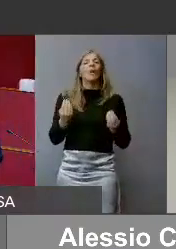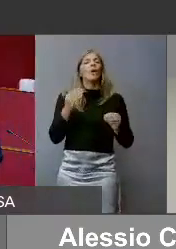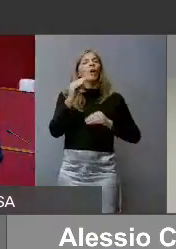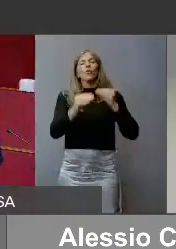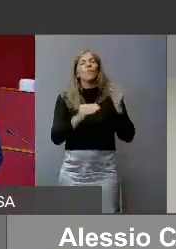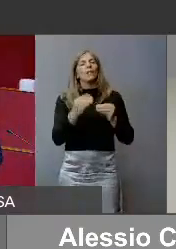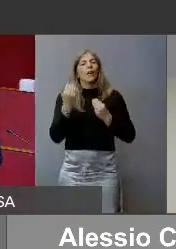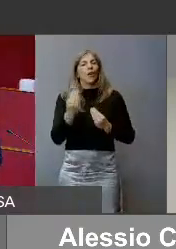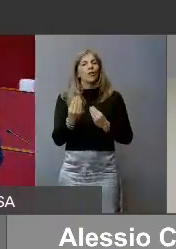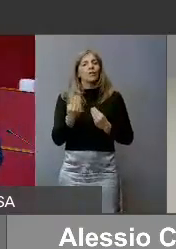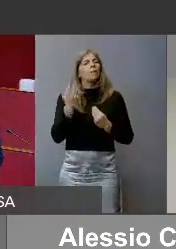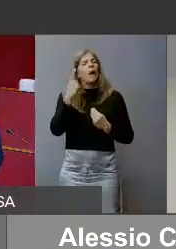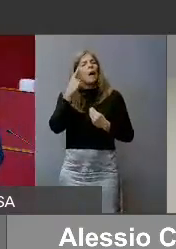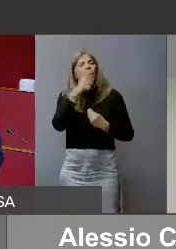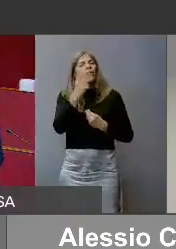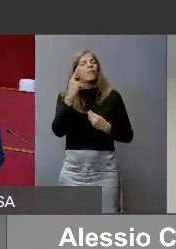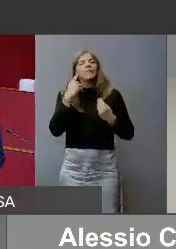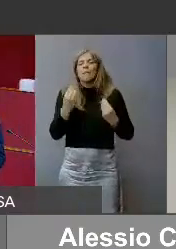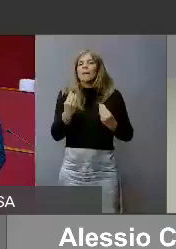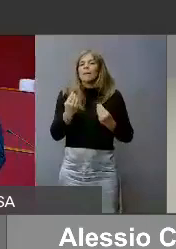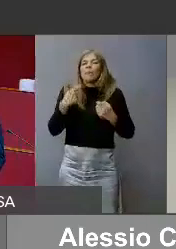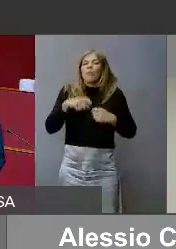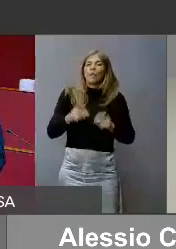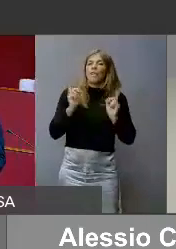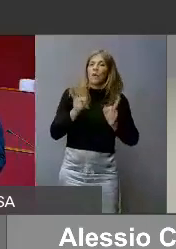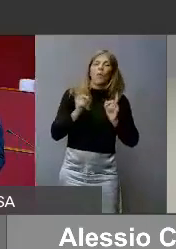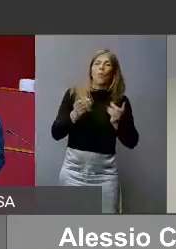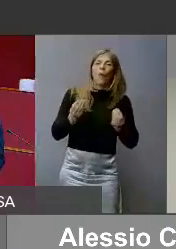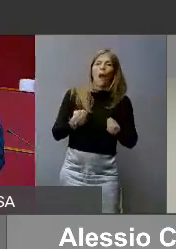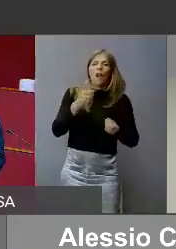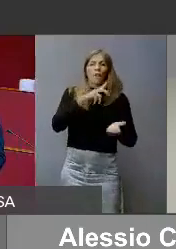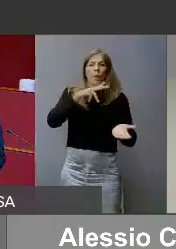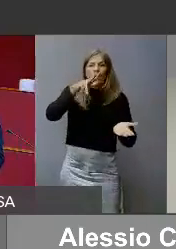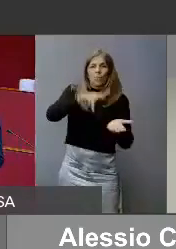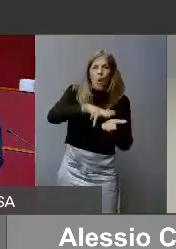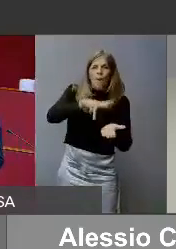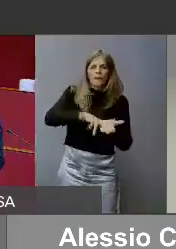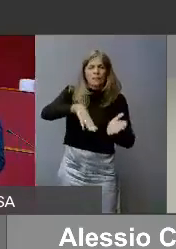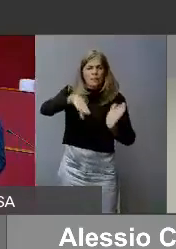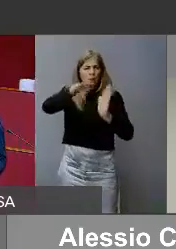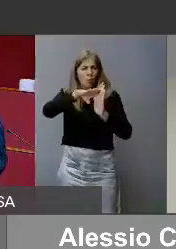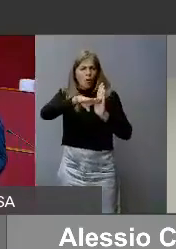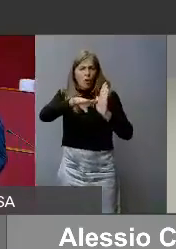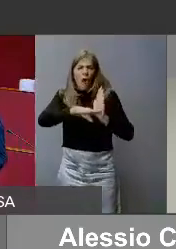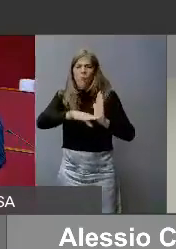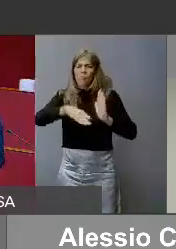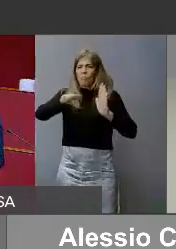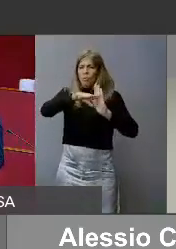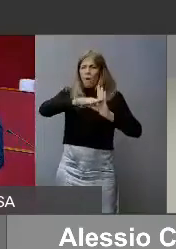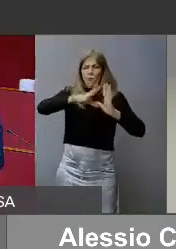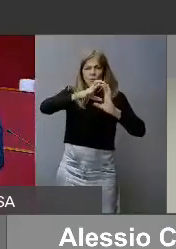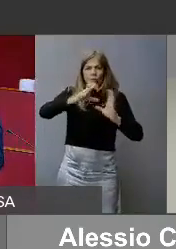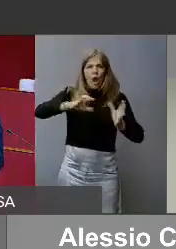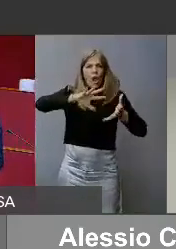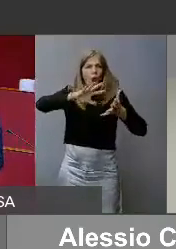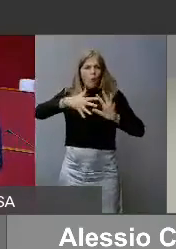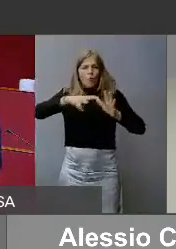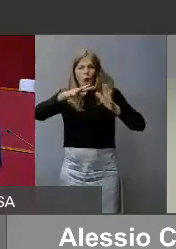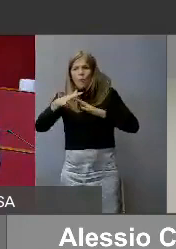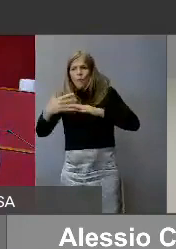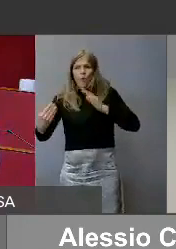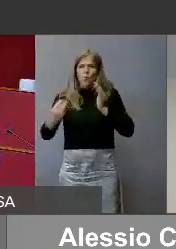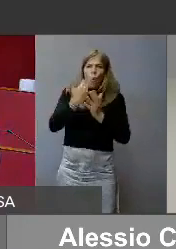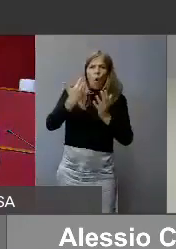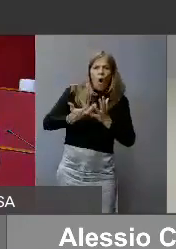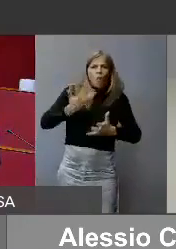è ma quali sono le ragioni per cui nonostante le promesse i piani industriali più industriali che cambiano e che manca ma portano sempre in